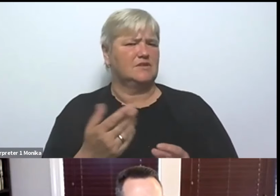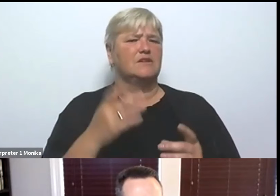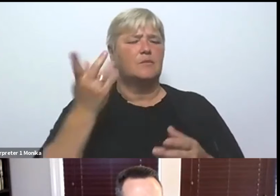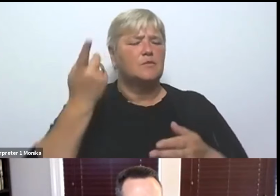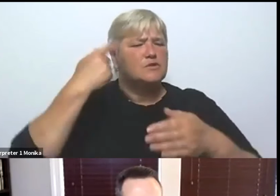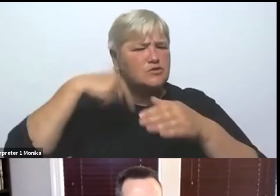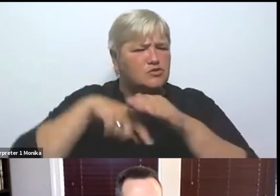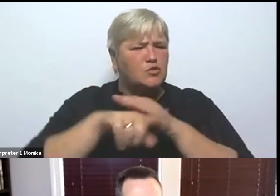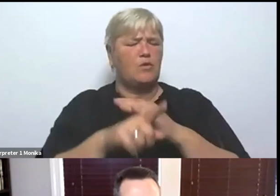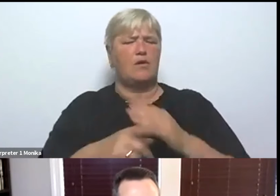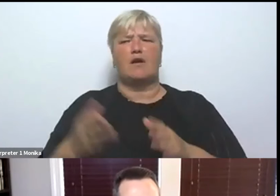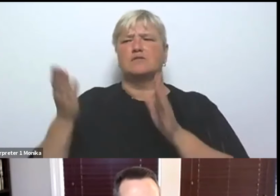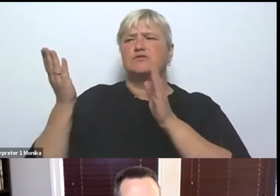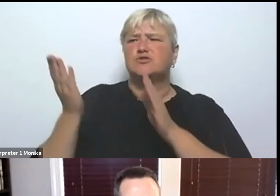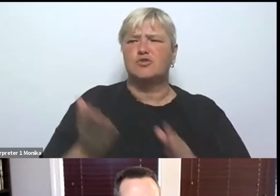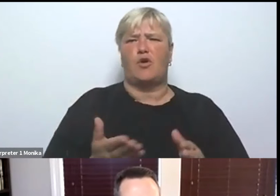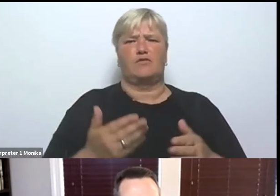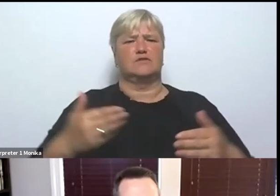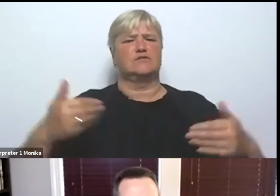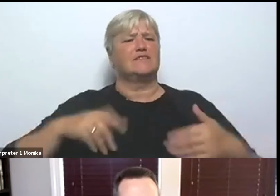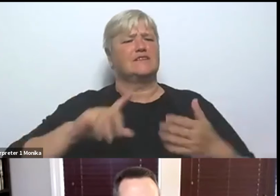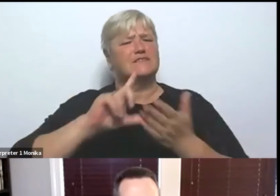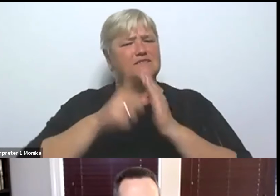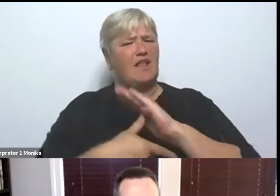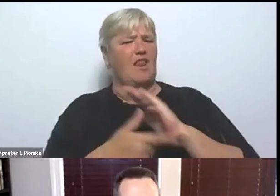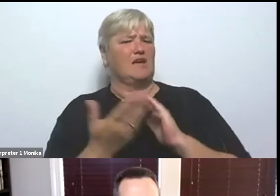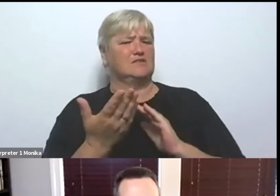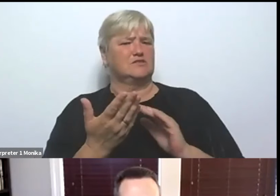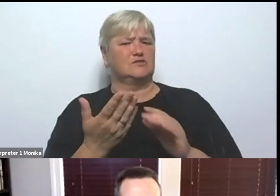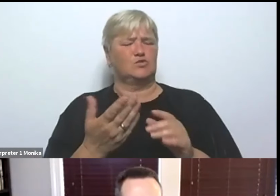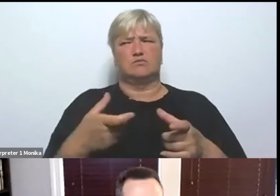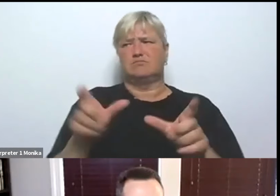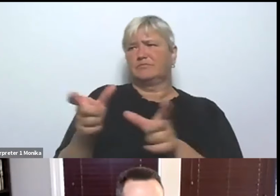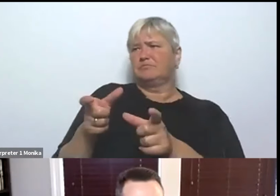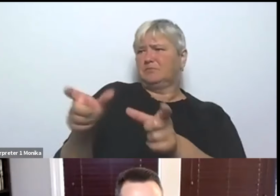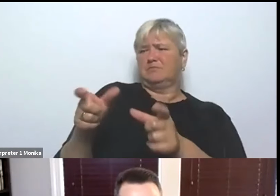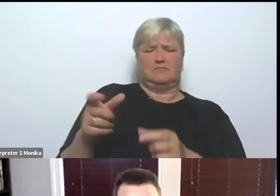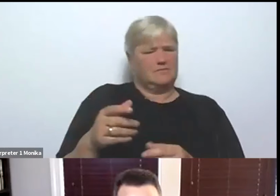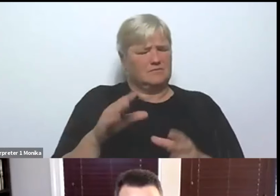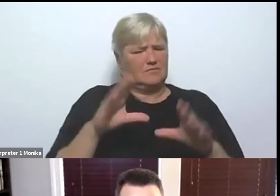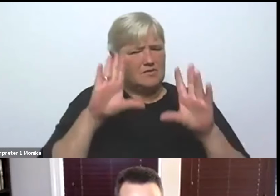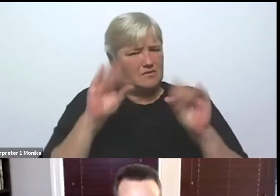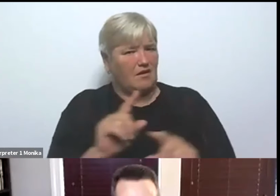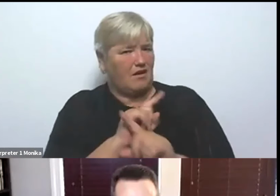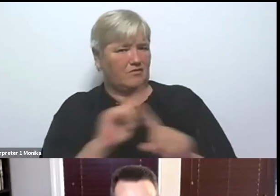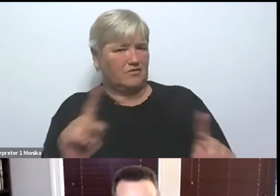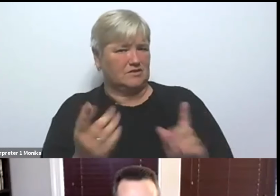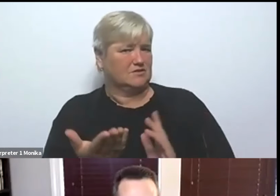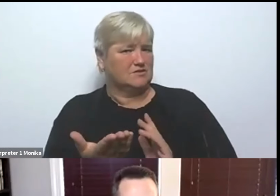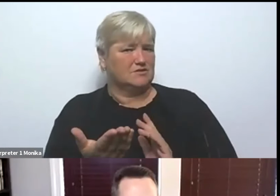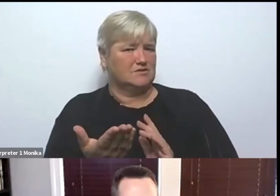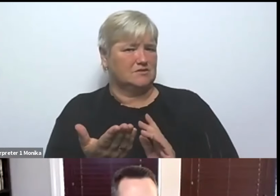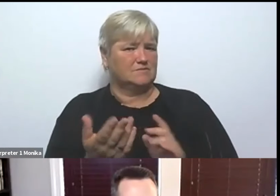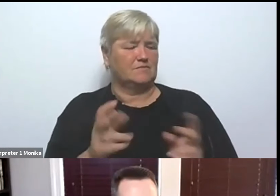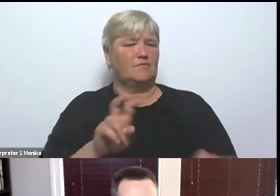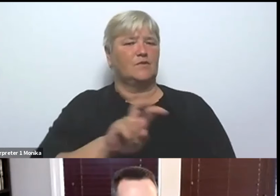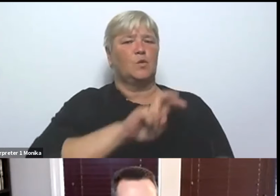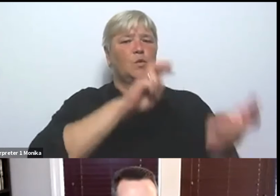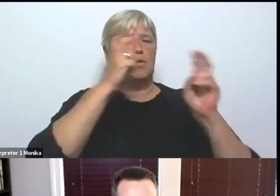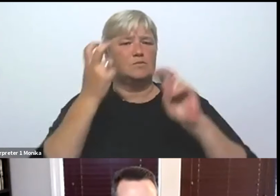zu Services, zu Dienstleistungen etc. dann nachher verwehrt, das kann es nicht sein, ja. Zur Umsetzung vom